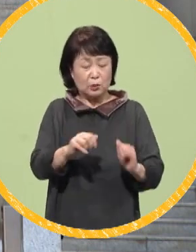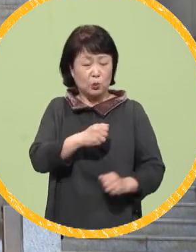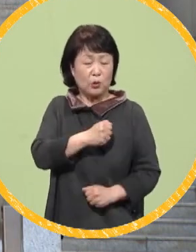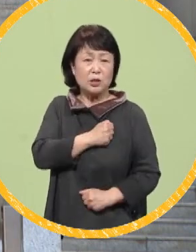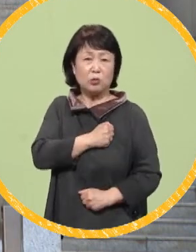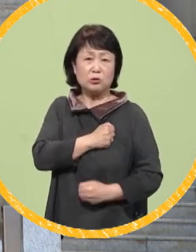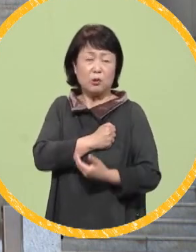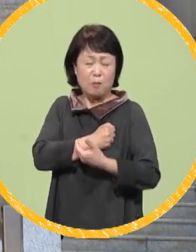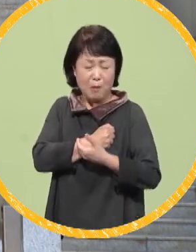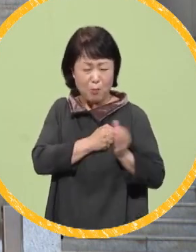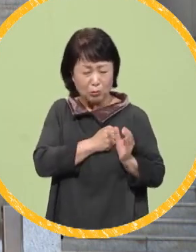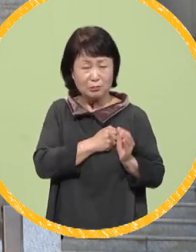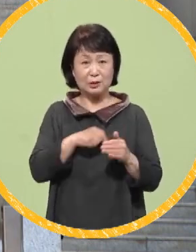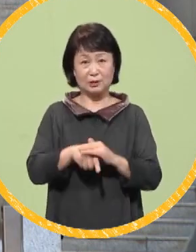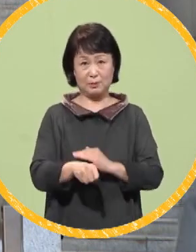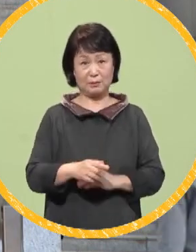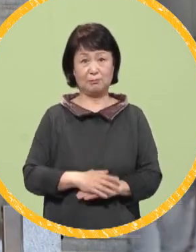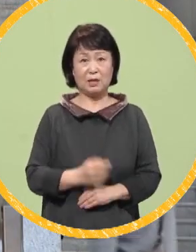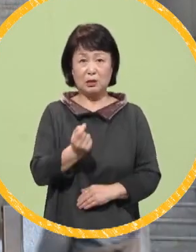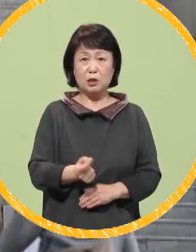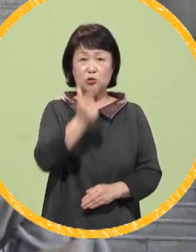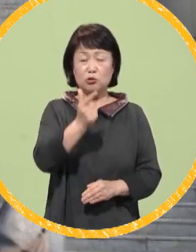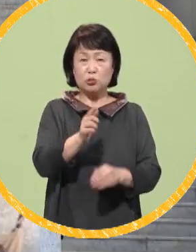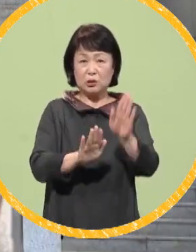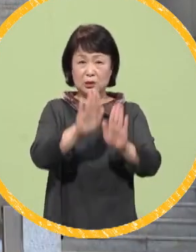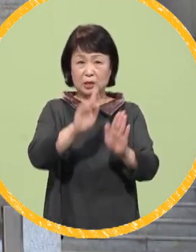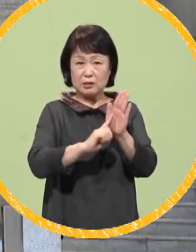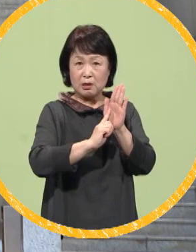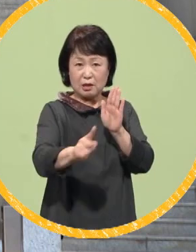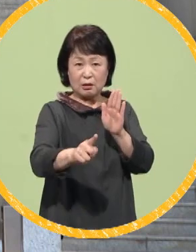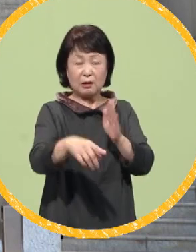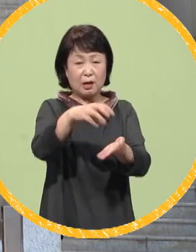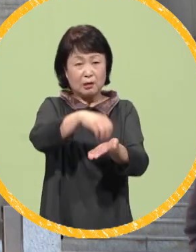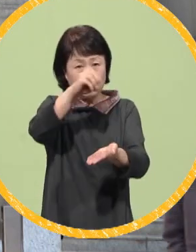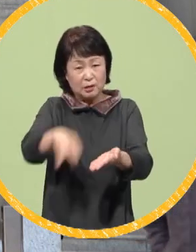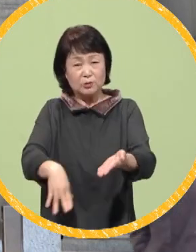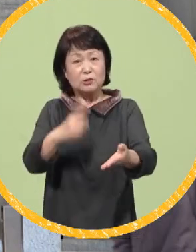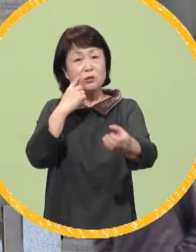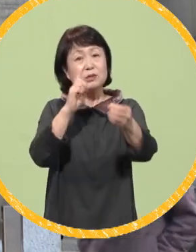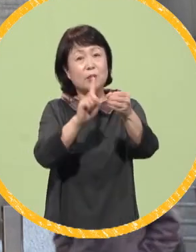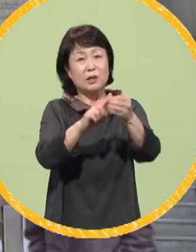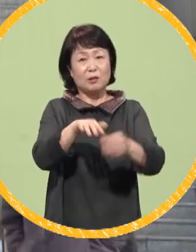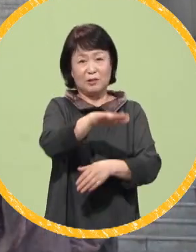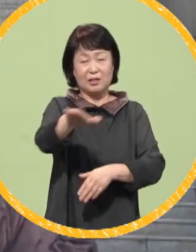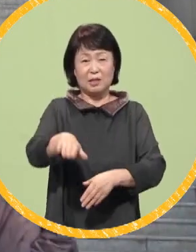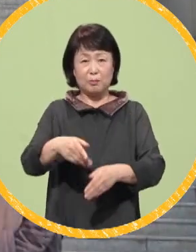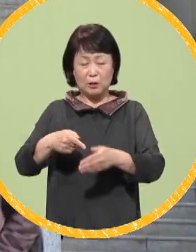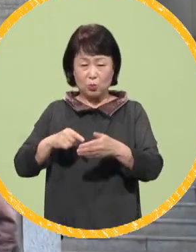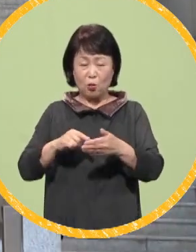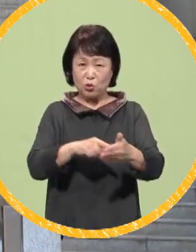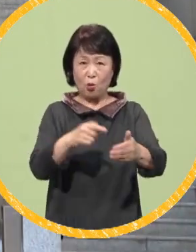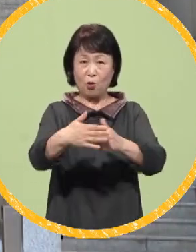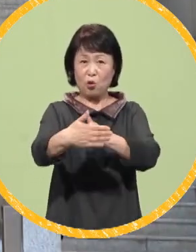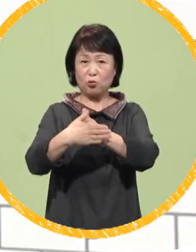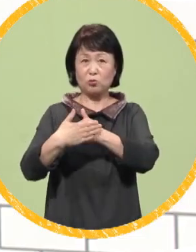です緊急事態宣言が早く解除できるよう皆さんのご協力をお願いします